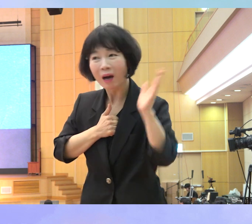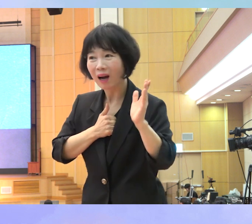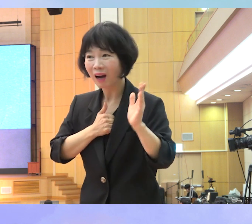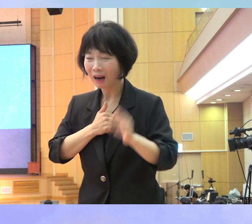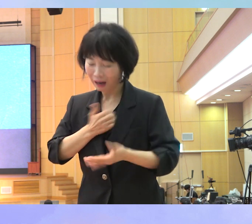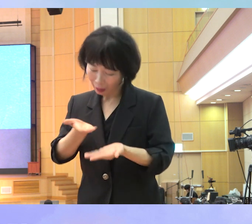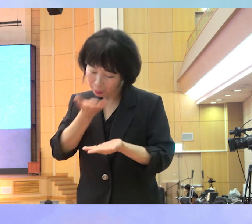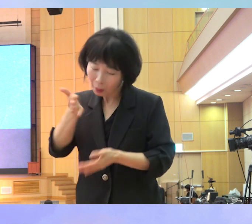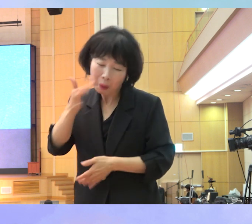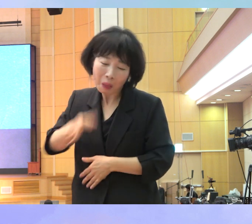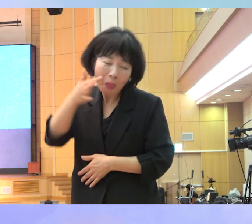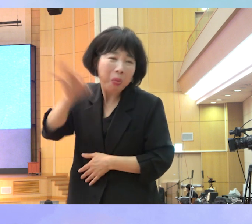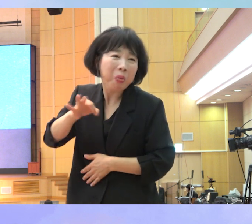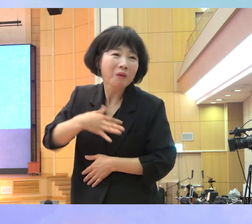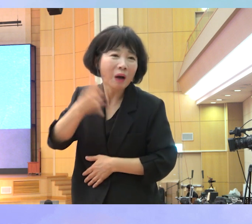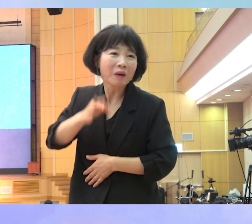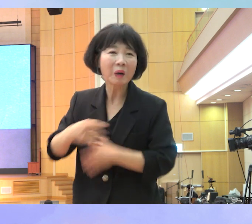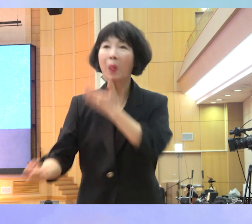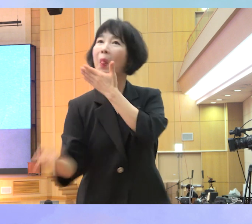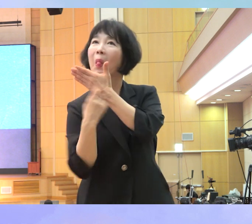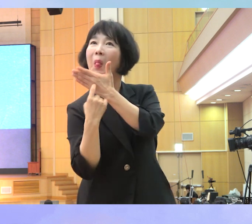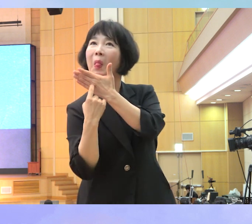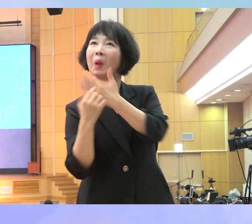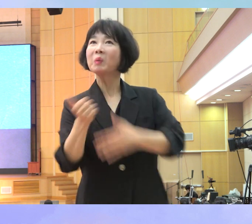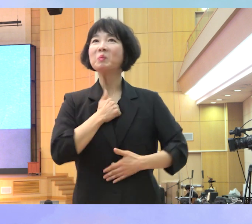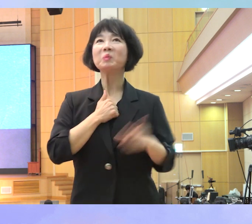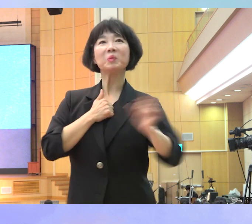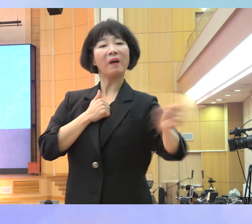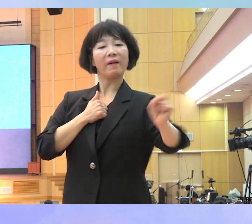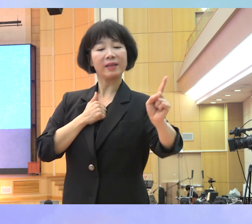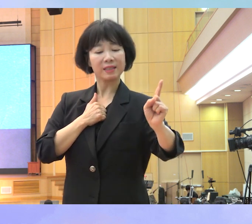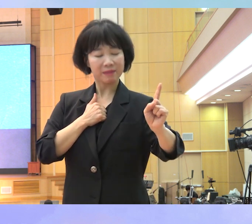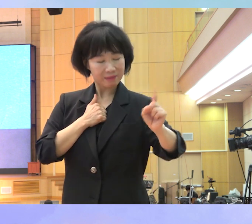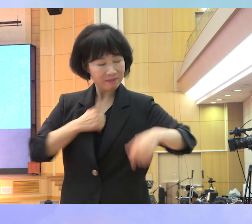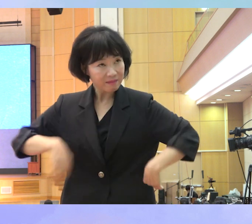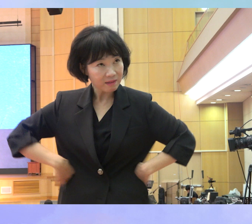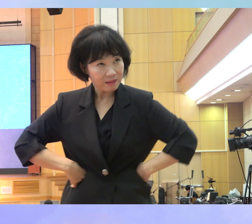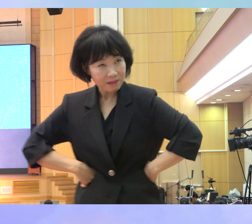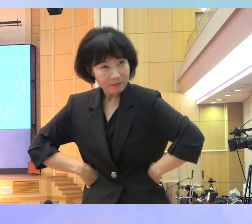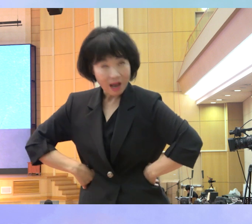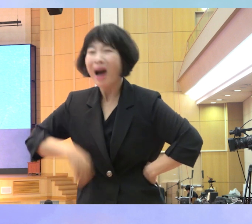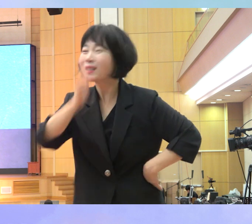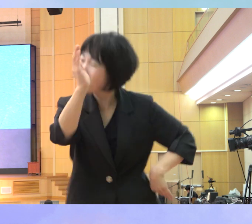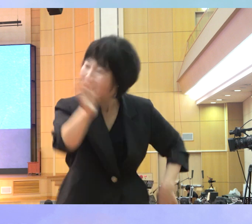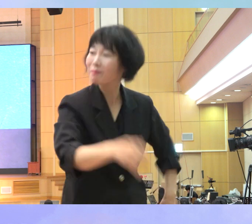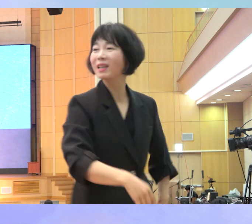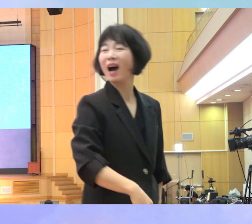아무것도 아니야. 듣고 보면은 내가 말이야